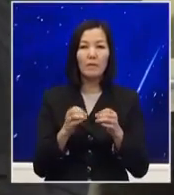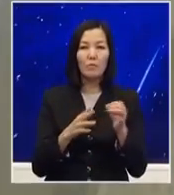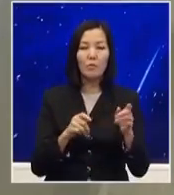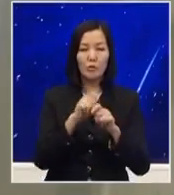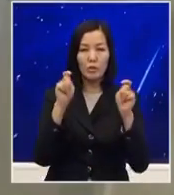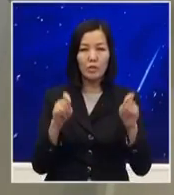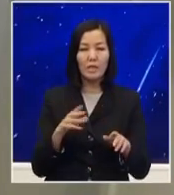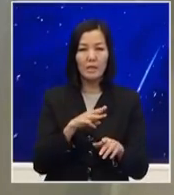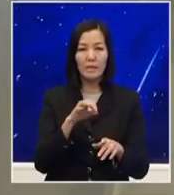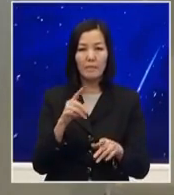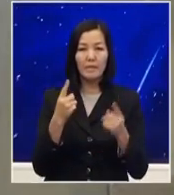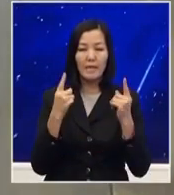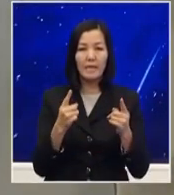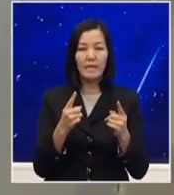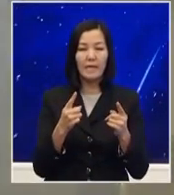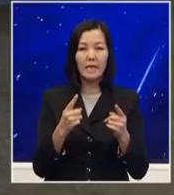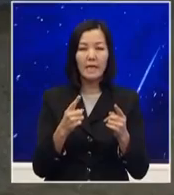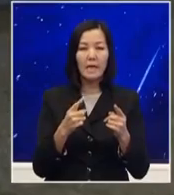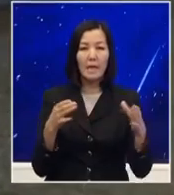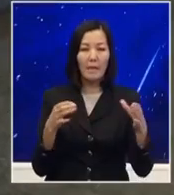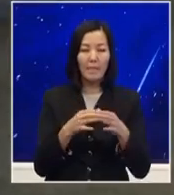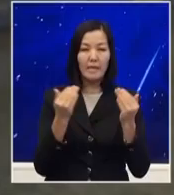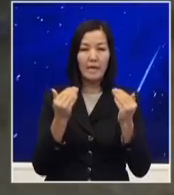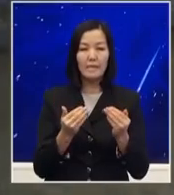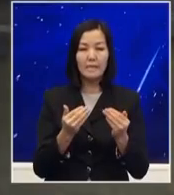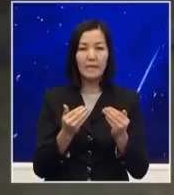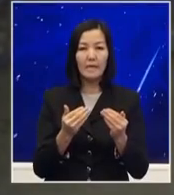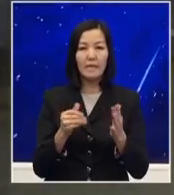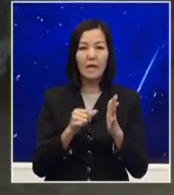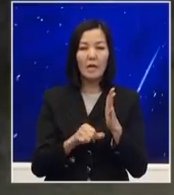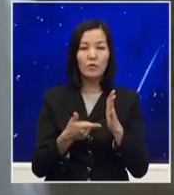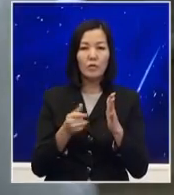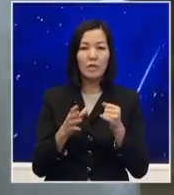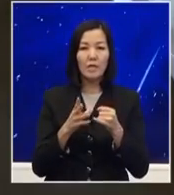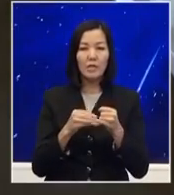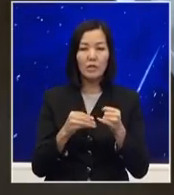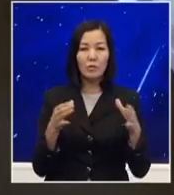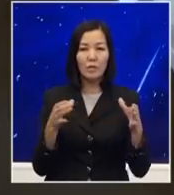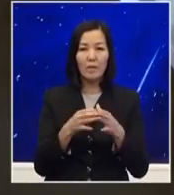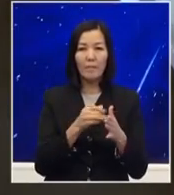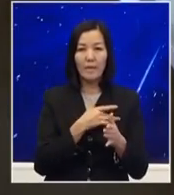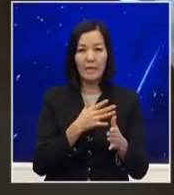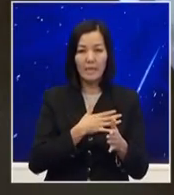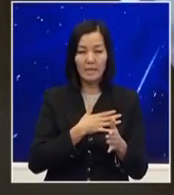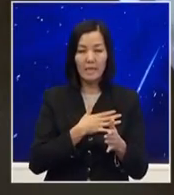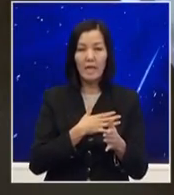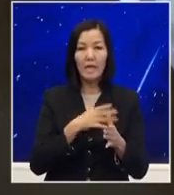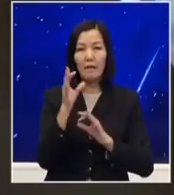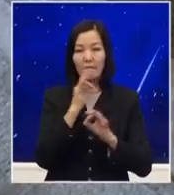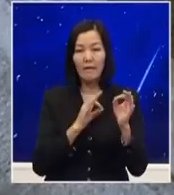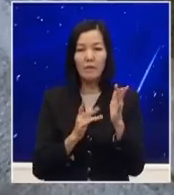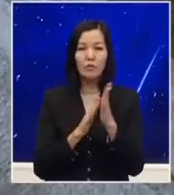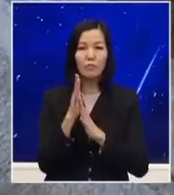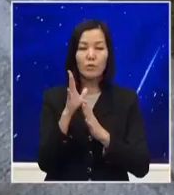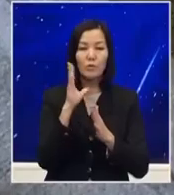ашылған. ТМД бойынша ірі серіктестік болып есептеледі. Аудандағы 600 гектар алқап осы компанияға тиесілі. Дәрілік шөптерді